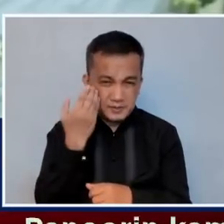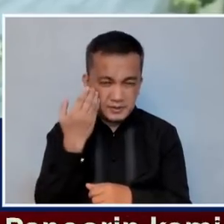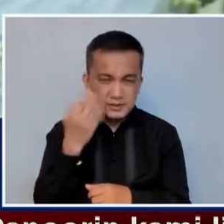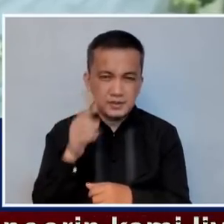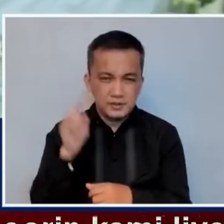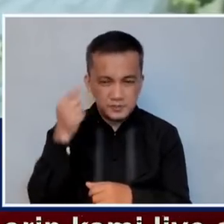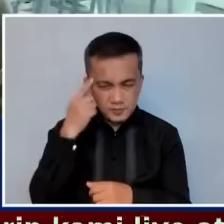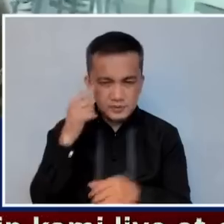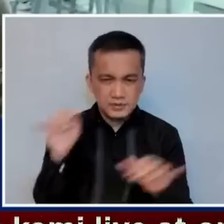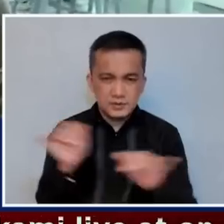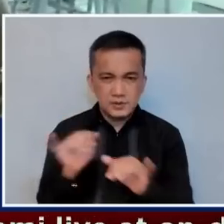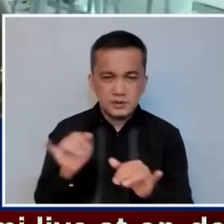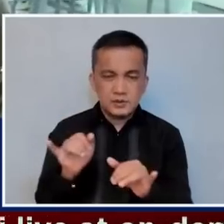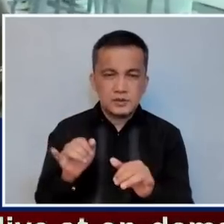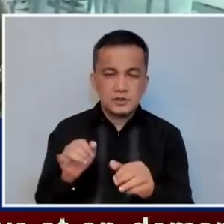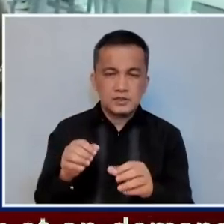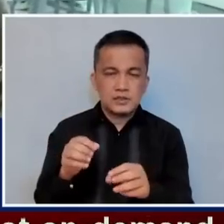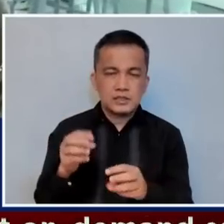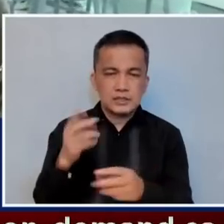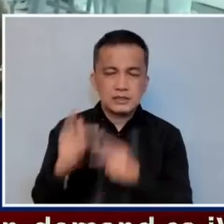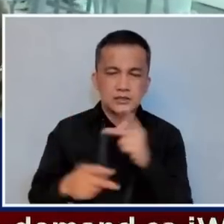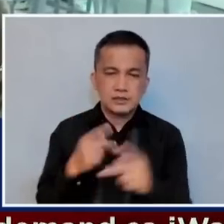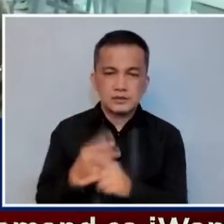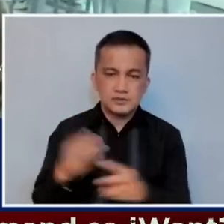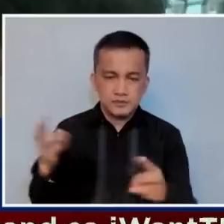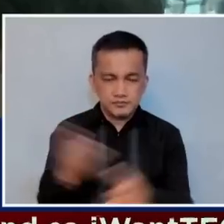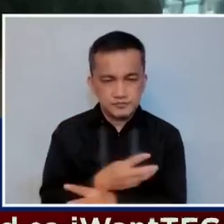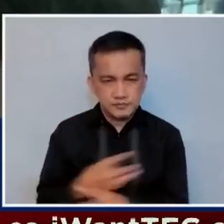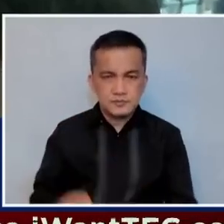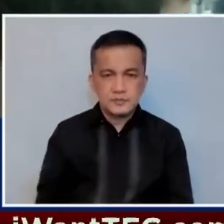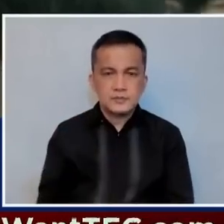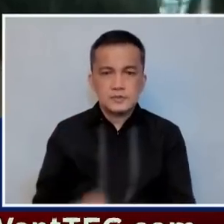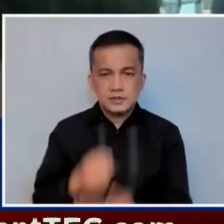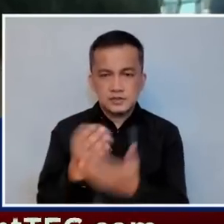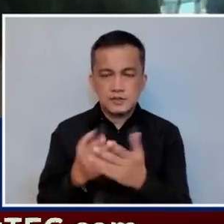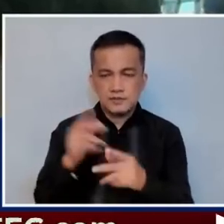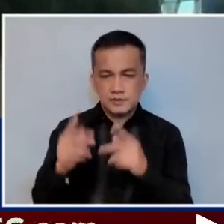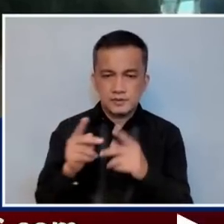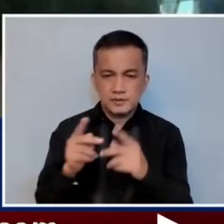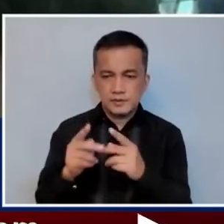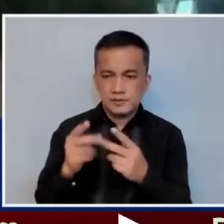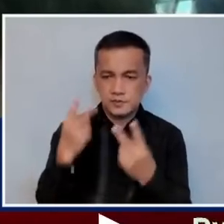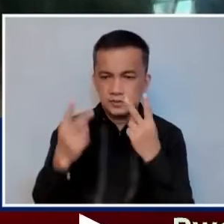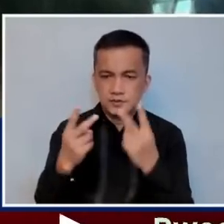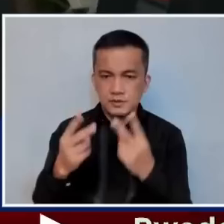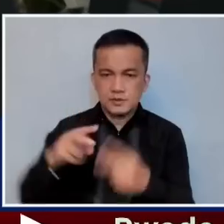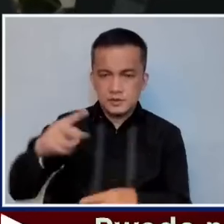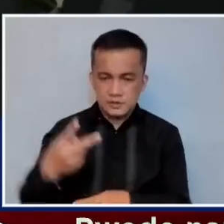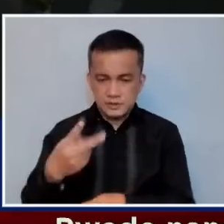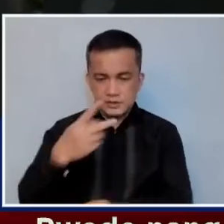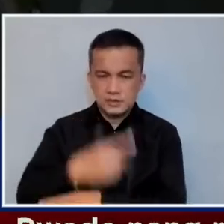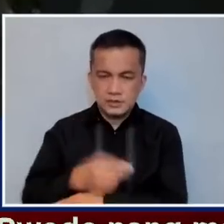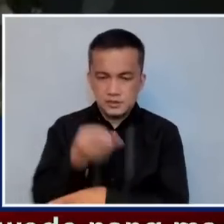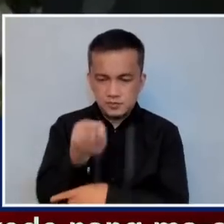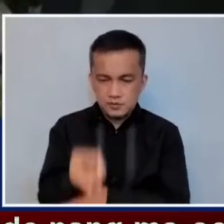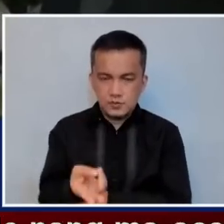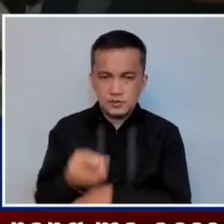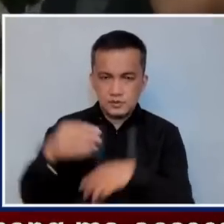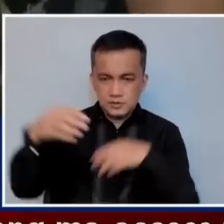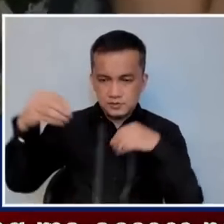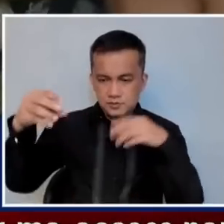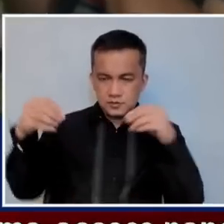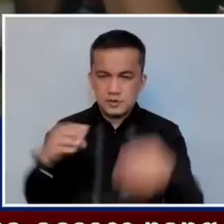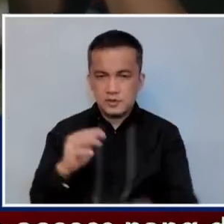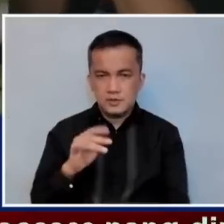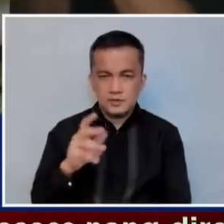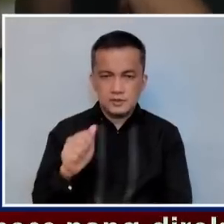ng karahasan. Ilang personalidad din ang bumisita sa ikalawang araw ng burol ni Mabasa. Dumating ang may bahay ni